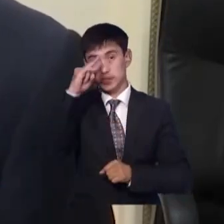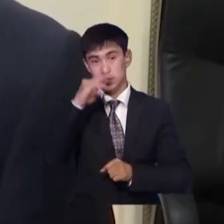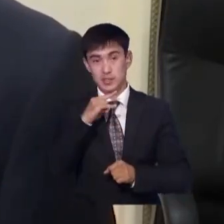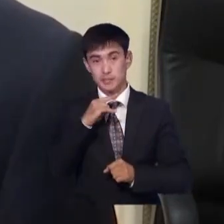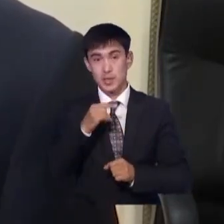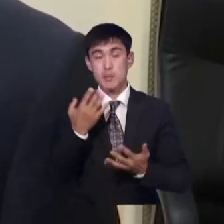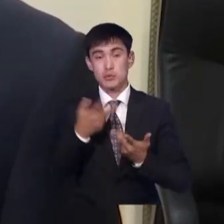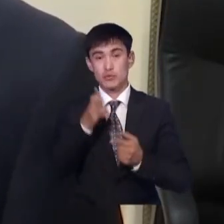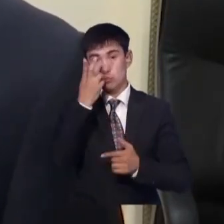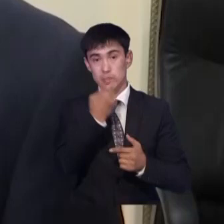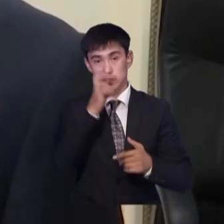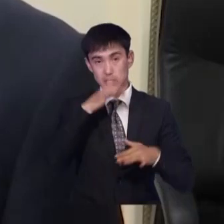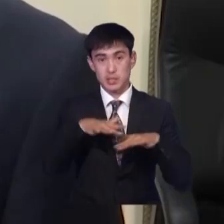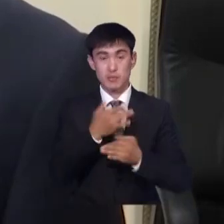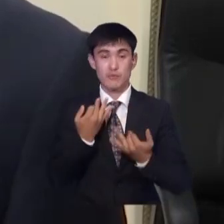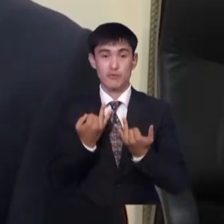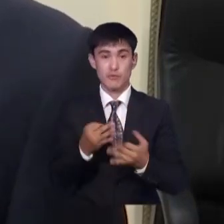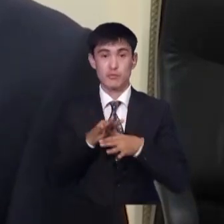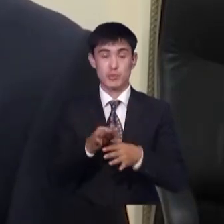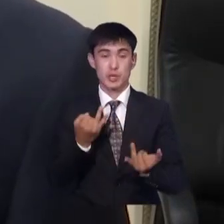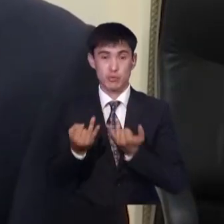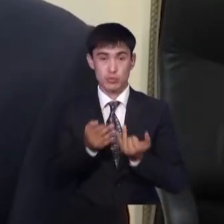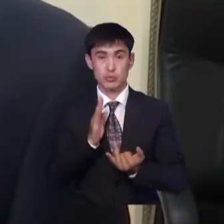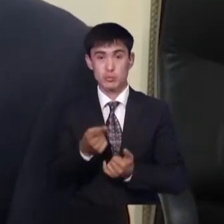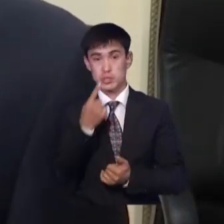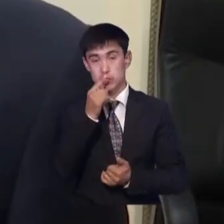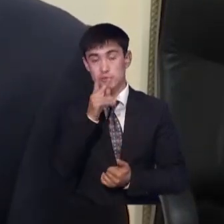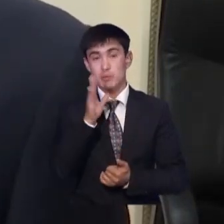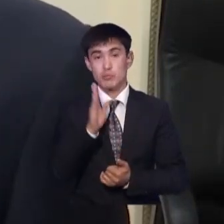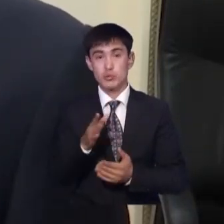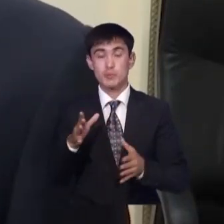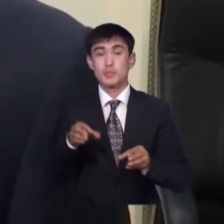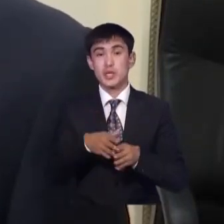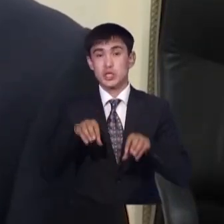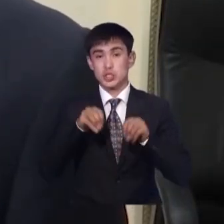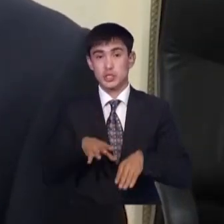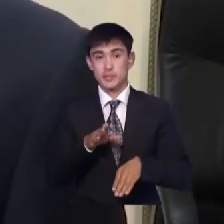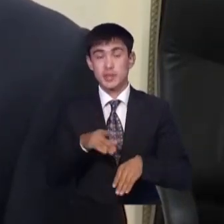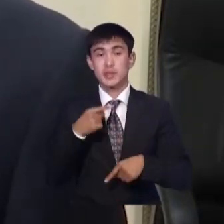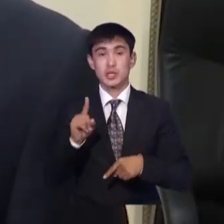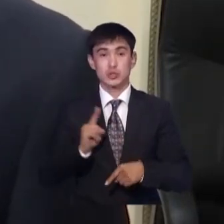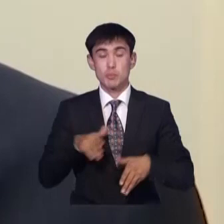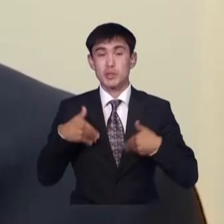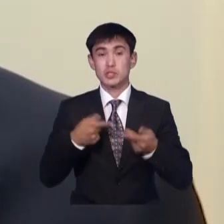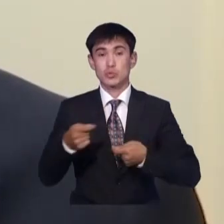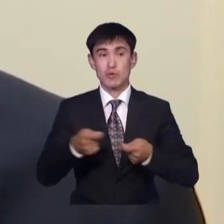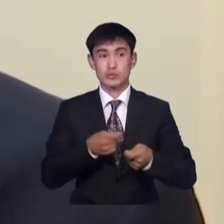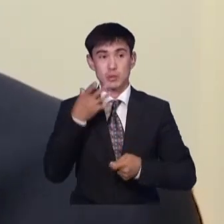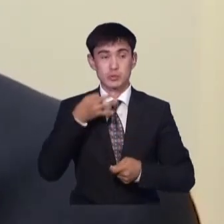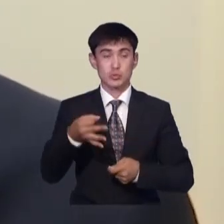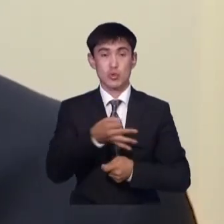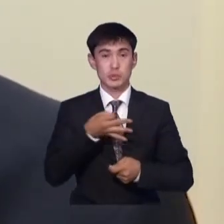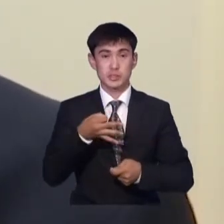Казахстана. Между двумя странами ведутся переговоры. Мы намерены в ближайшее время прийти к оптимальному решению. Мы доведем предложение руководства